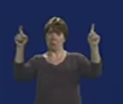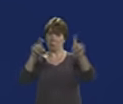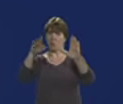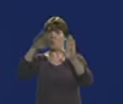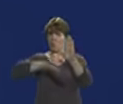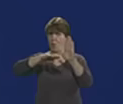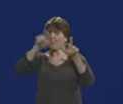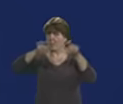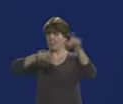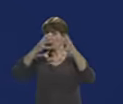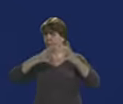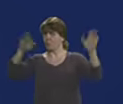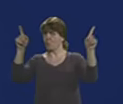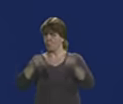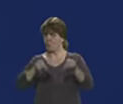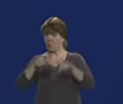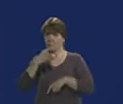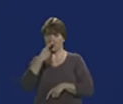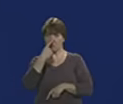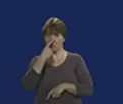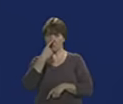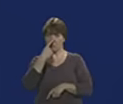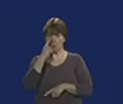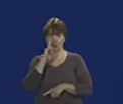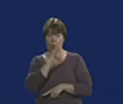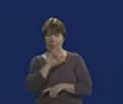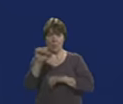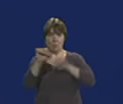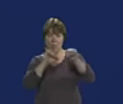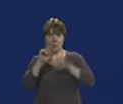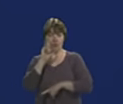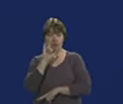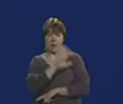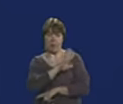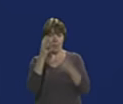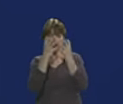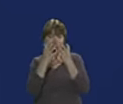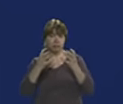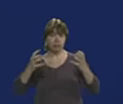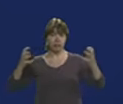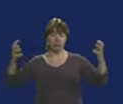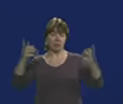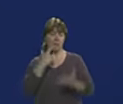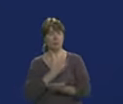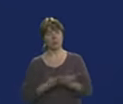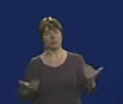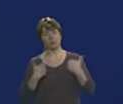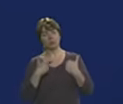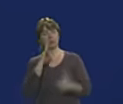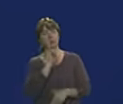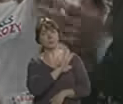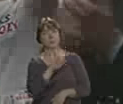nombreux. Jamais je n'ai senti une telle mobilisation. Vous êtes, je vais vous dire...